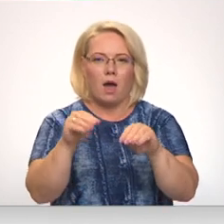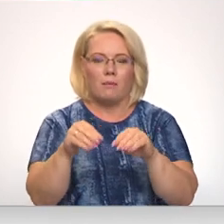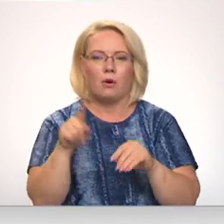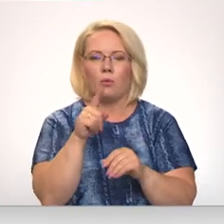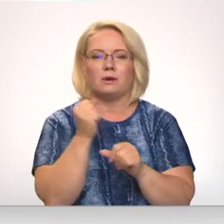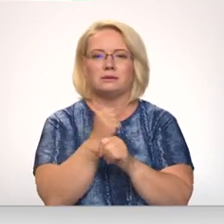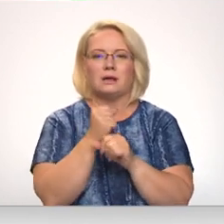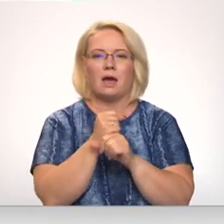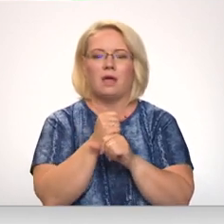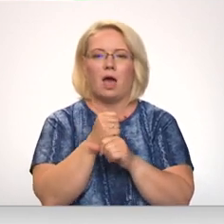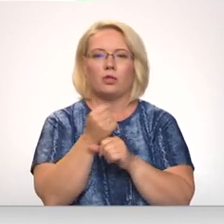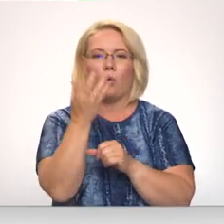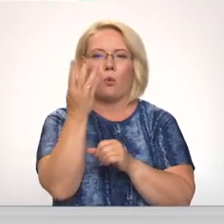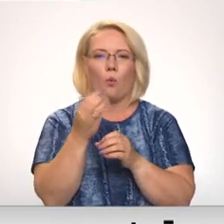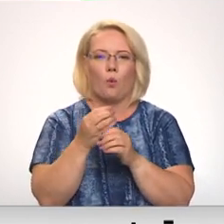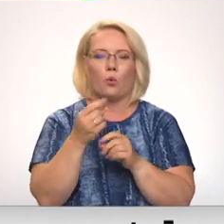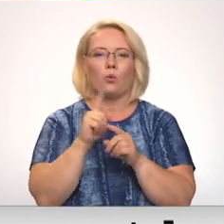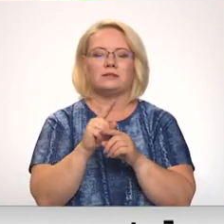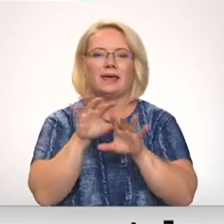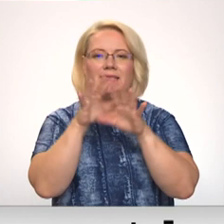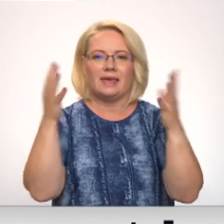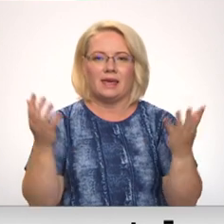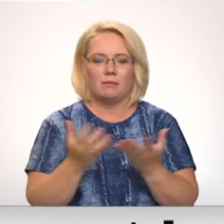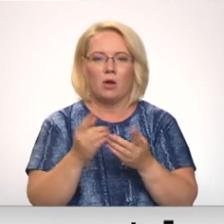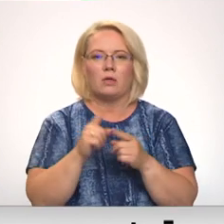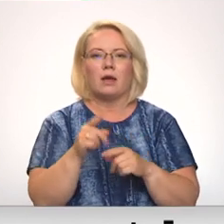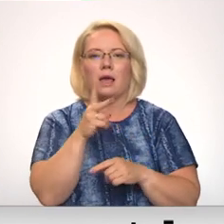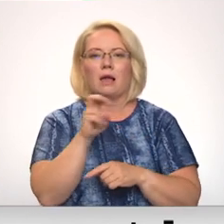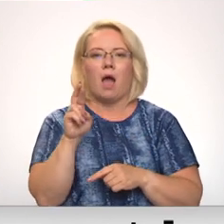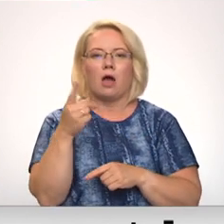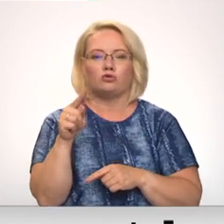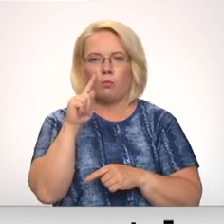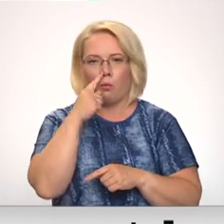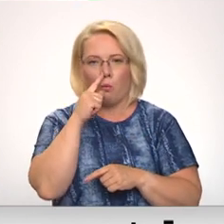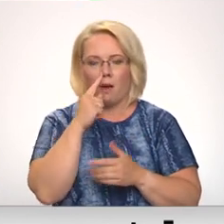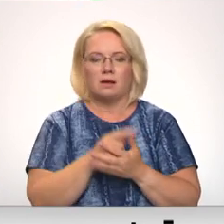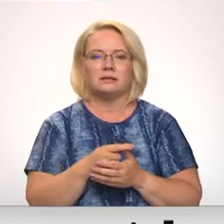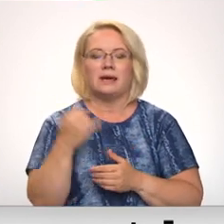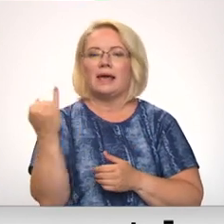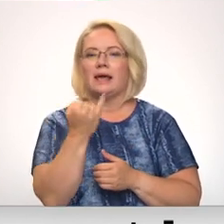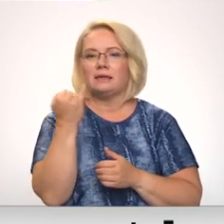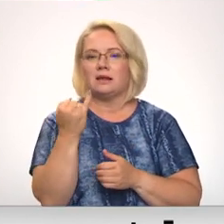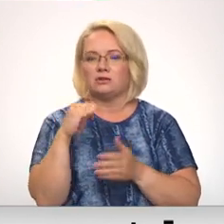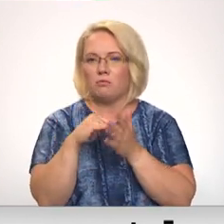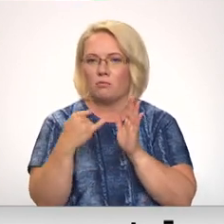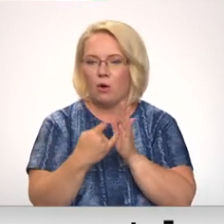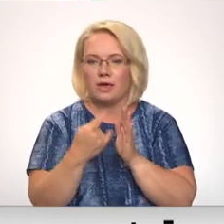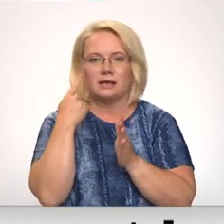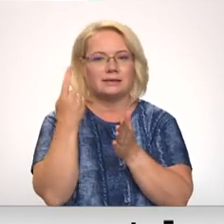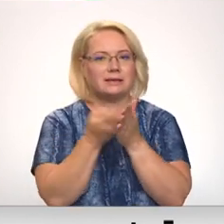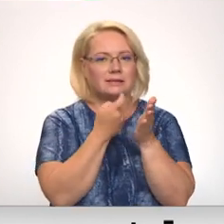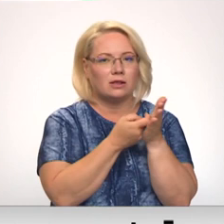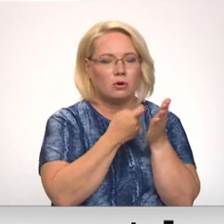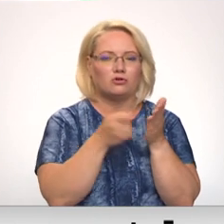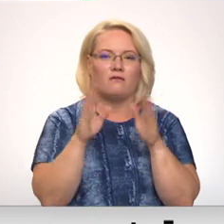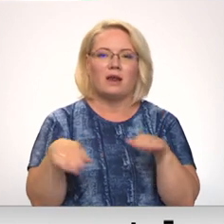Ķirbi un kāršpups. Ļoti interesants projekts tas ir. Izzinošs bērniem ir, un tā var